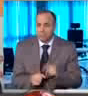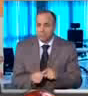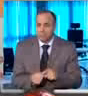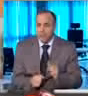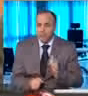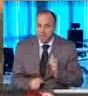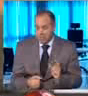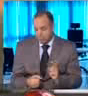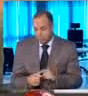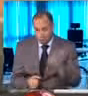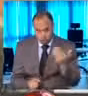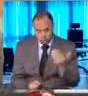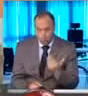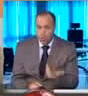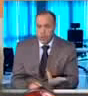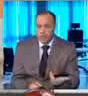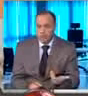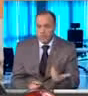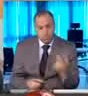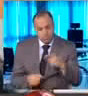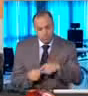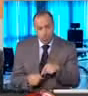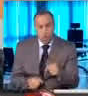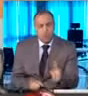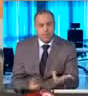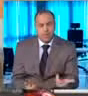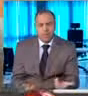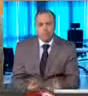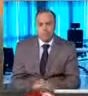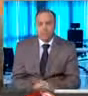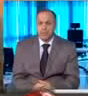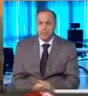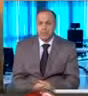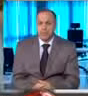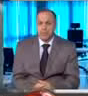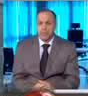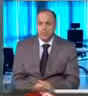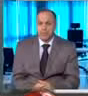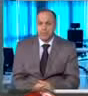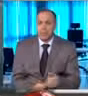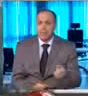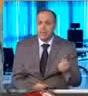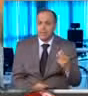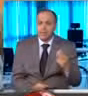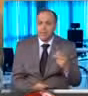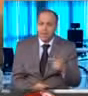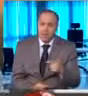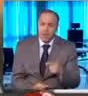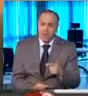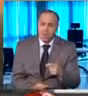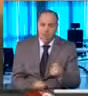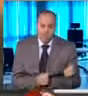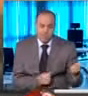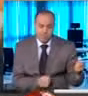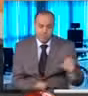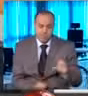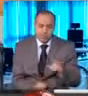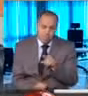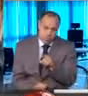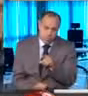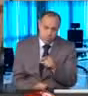بريفي، مؤسسات كان نجم يدخلوها لهنا خير. معناها خاطر تلقى مثلا تروستون تاع تمويل لهنا